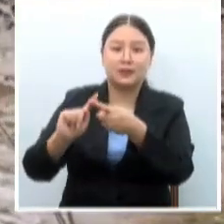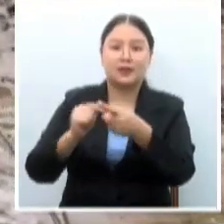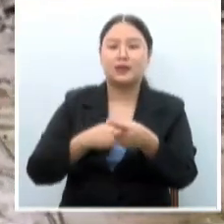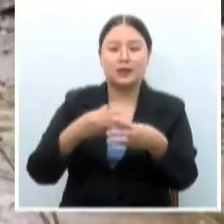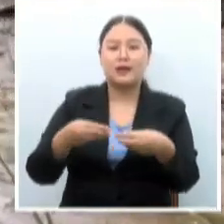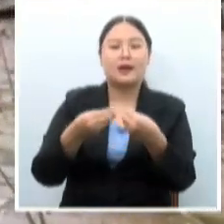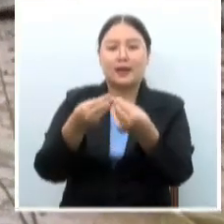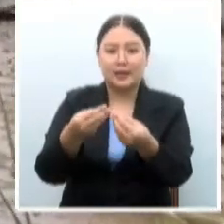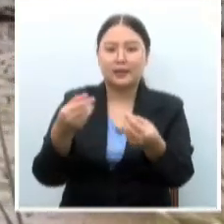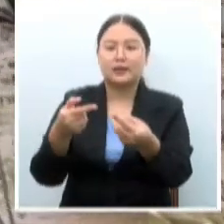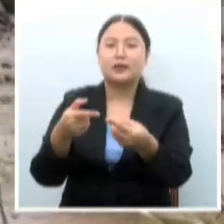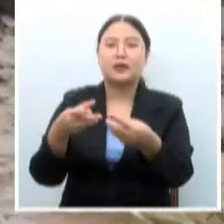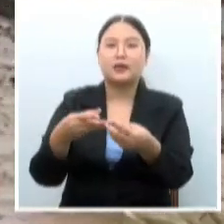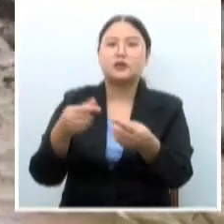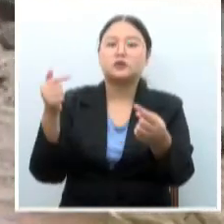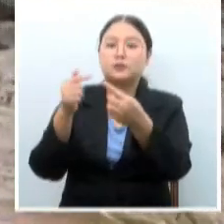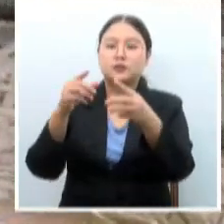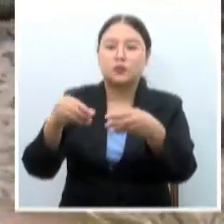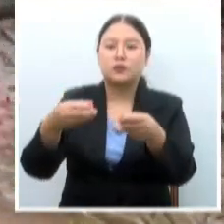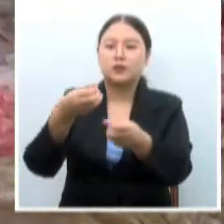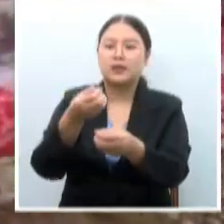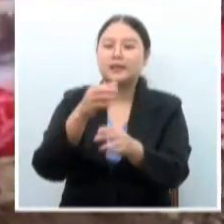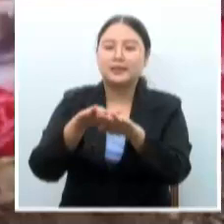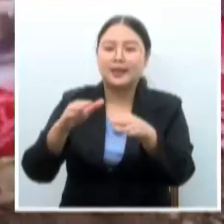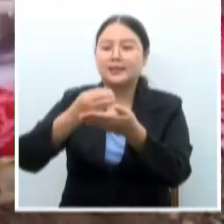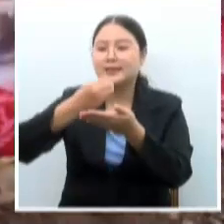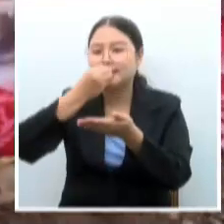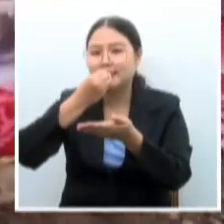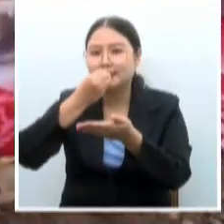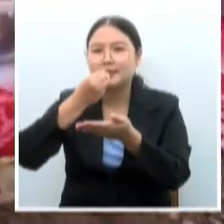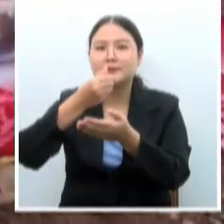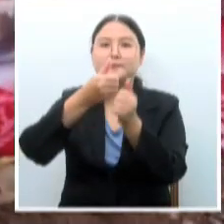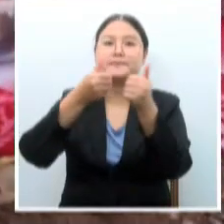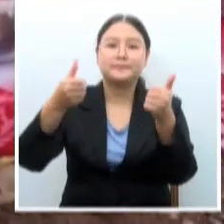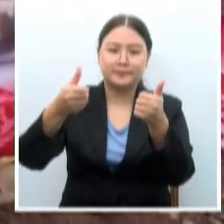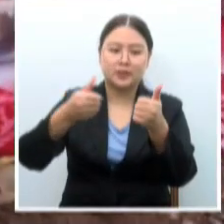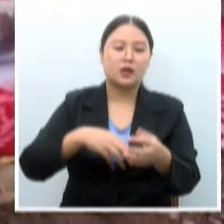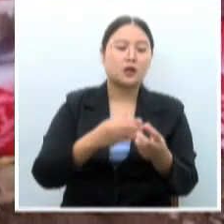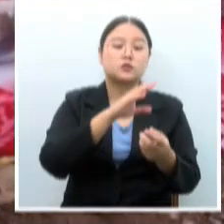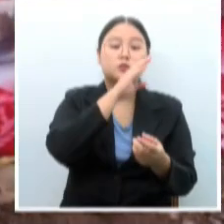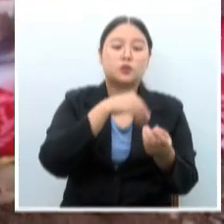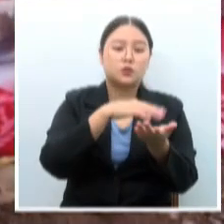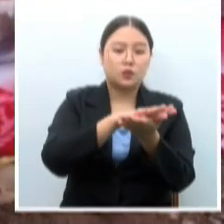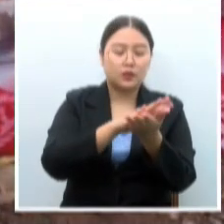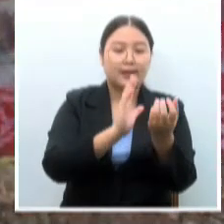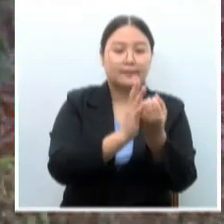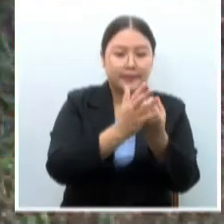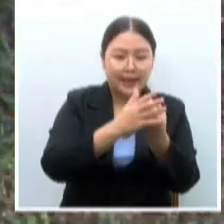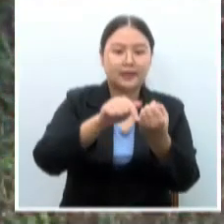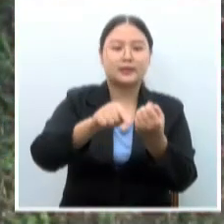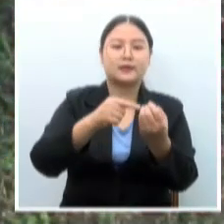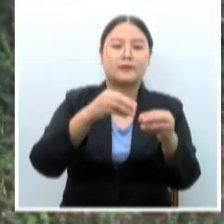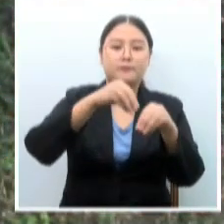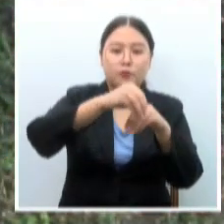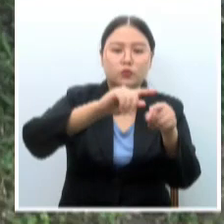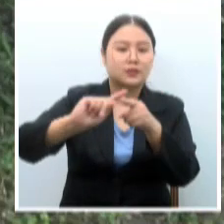ให้นักเรียนมีอาหารกลางวันที่มีคุณภาพซึ่งผลผลิตที่ผลิตขึ้นเองในโรงเรียนจะถูกนำไปประกอบเป็นอาหารก